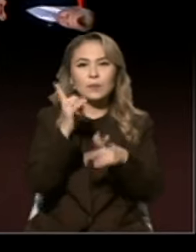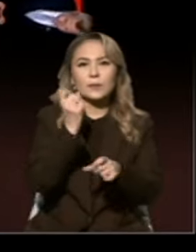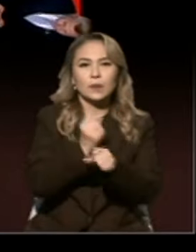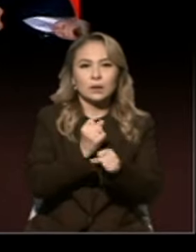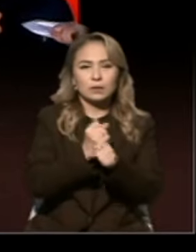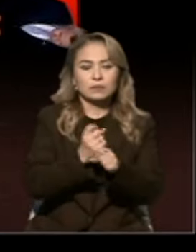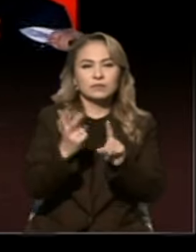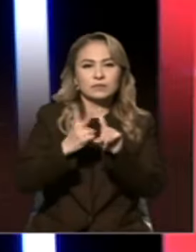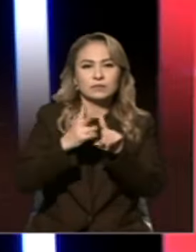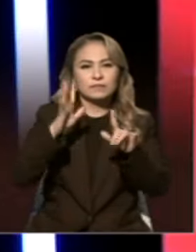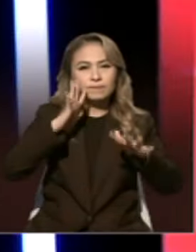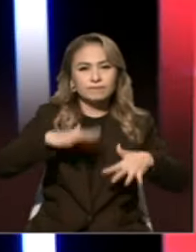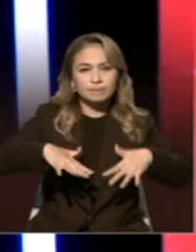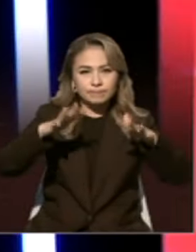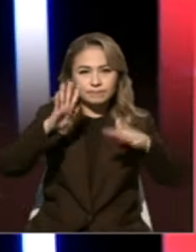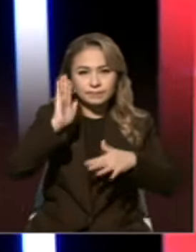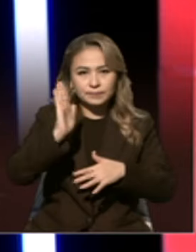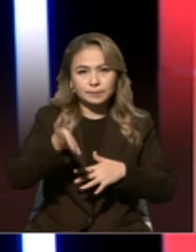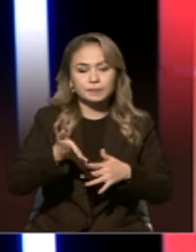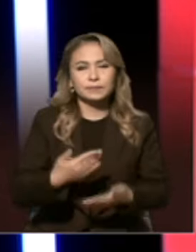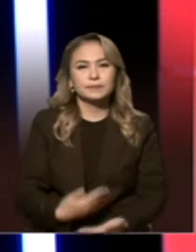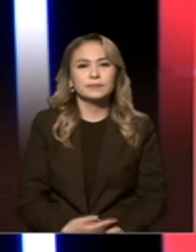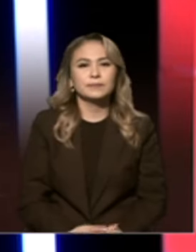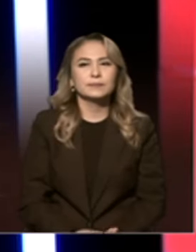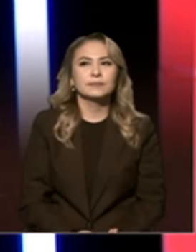толқын деп жатырмыз.